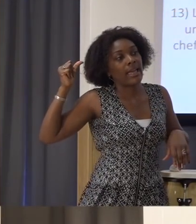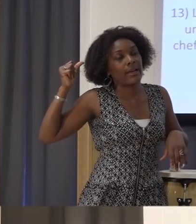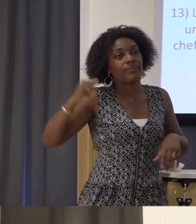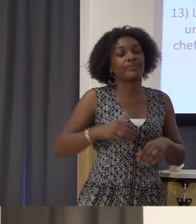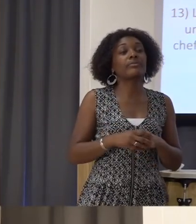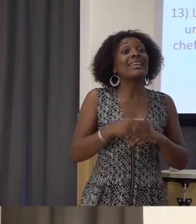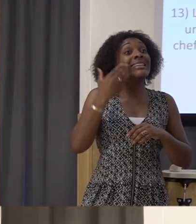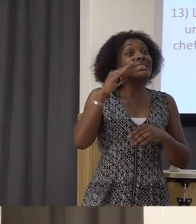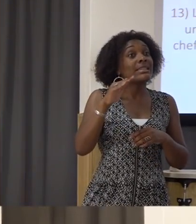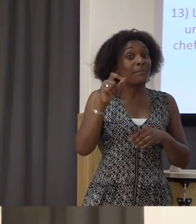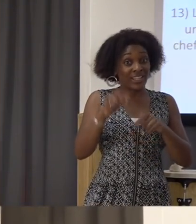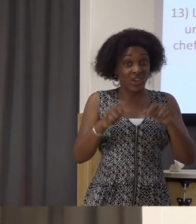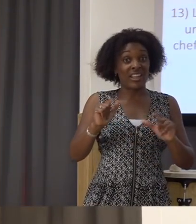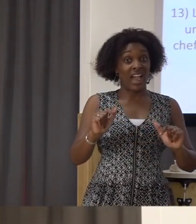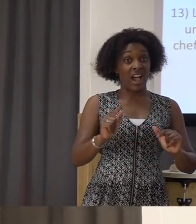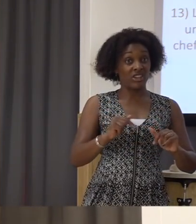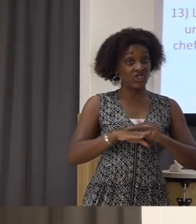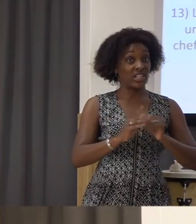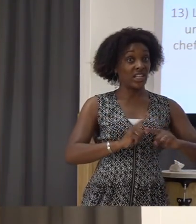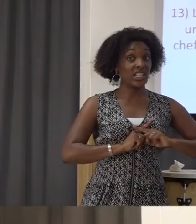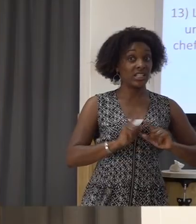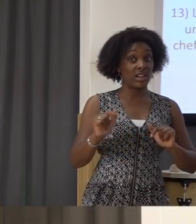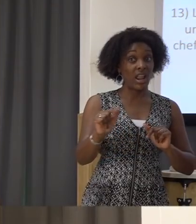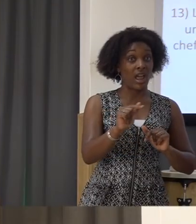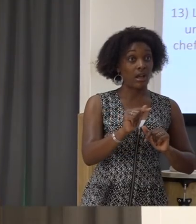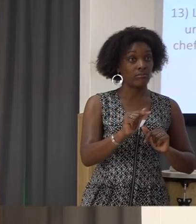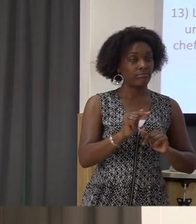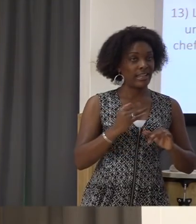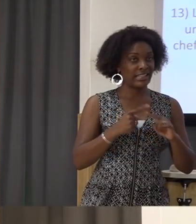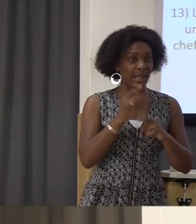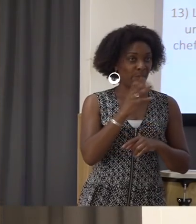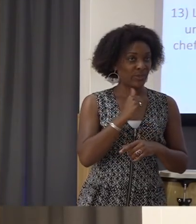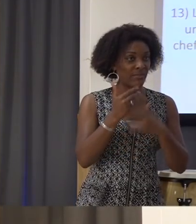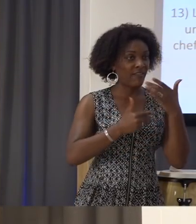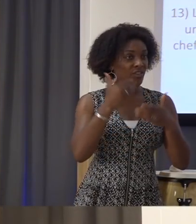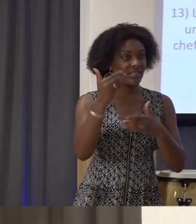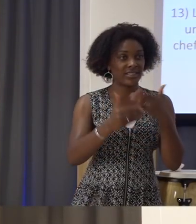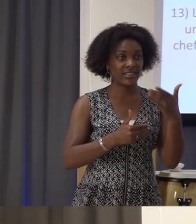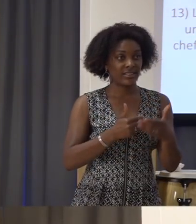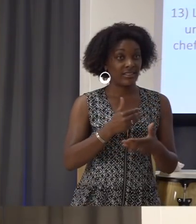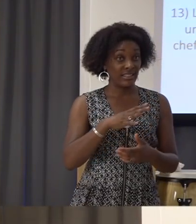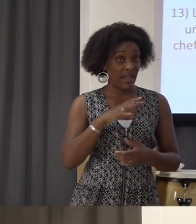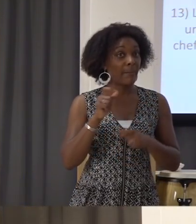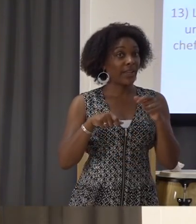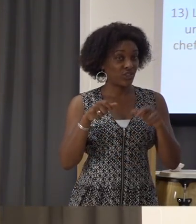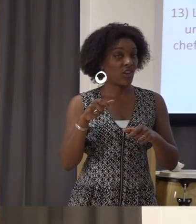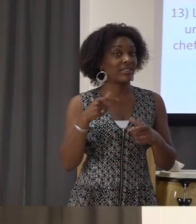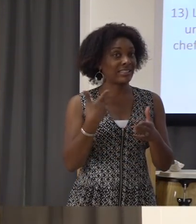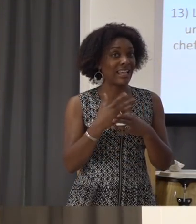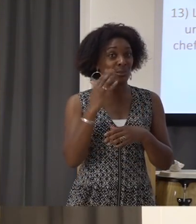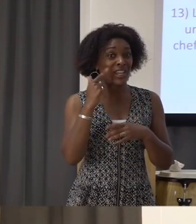Si ces gens sont à l'église, l'église ne peut pas évoluer. C'est pourquoi nous devons